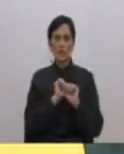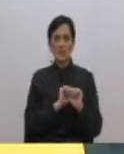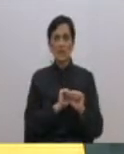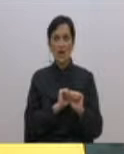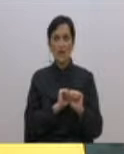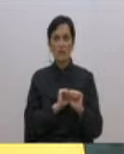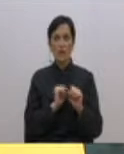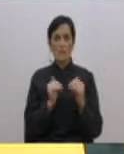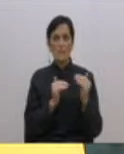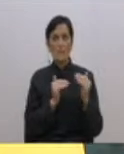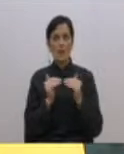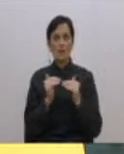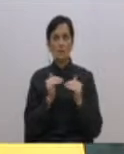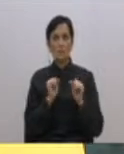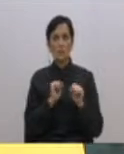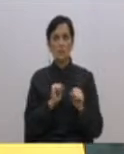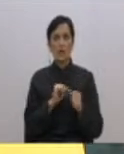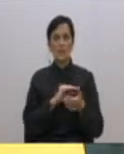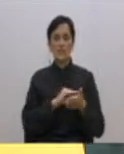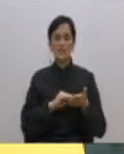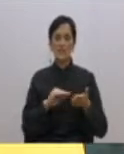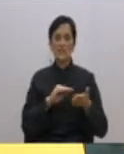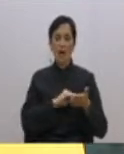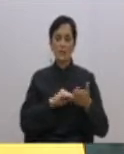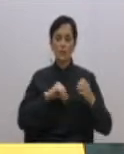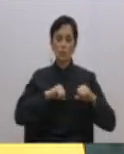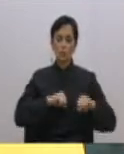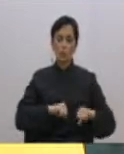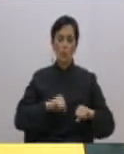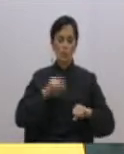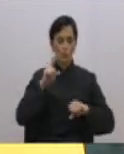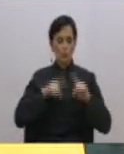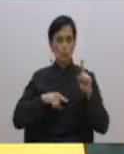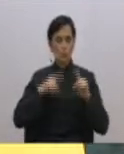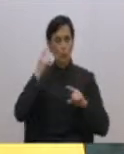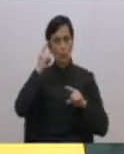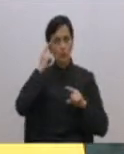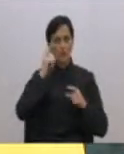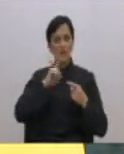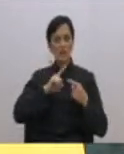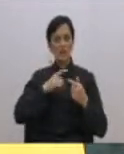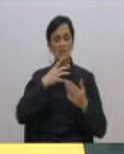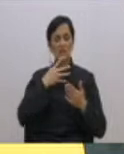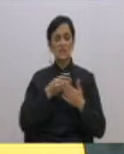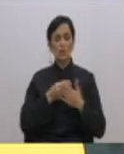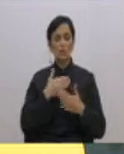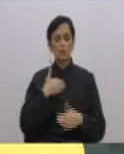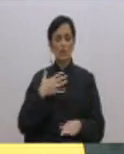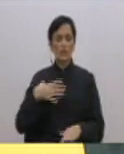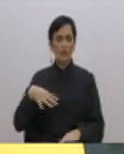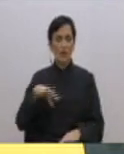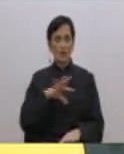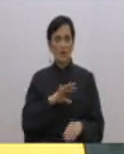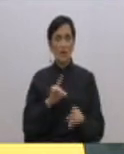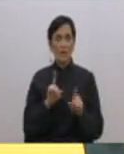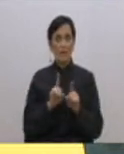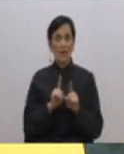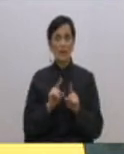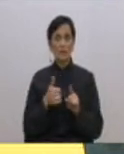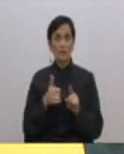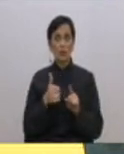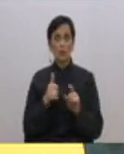და მაქსიმალურად დაიცავს საავტორო და მომიჯნავე უფლებებს და ზოგადად ინტელექტუალურ საკუთრებას ჩვენს ქვეყანაში და ასევე